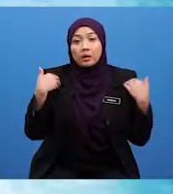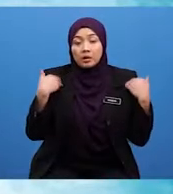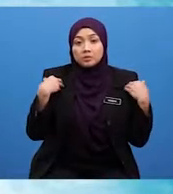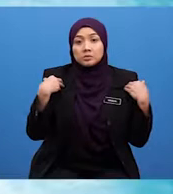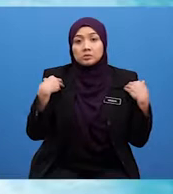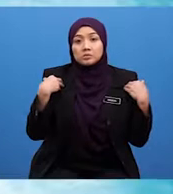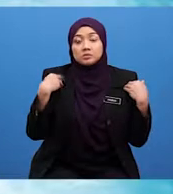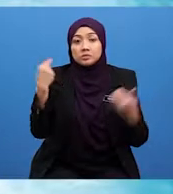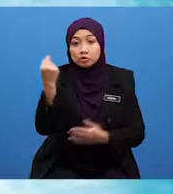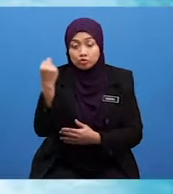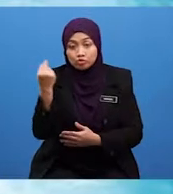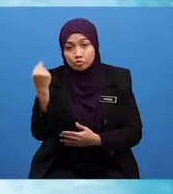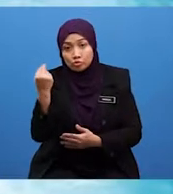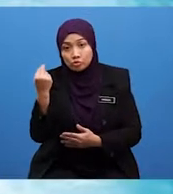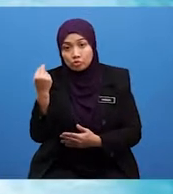mentega,